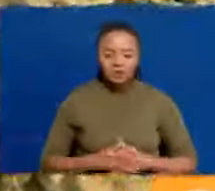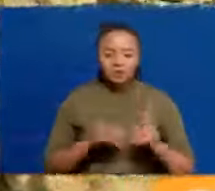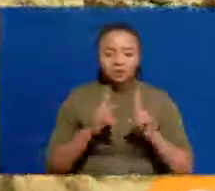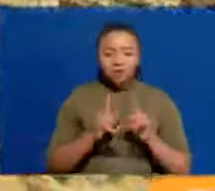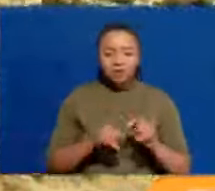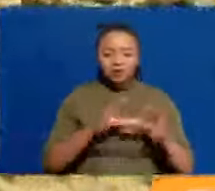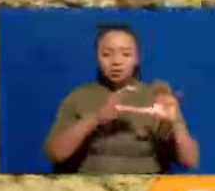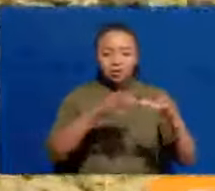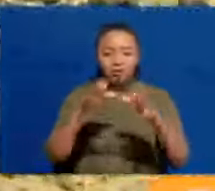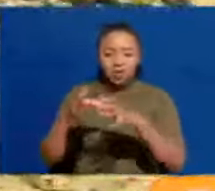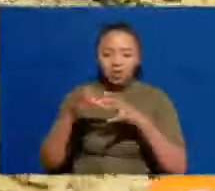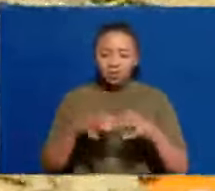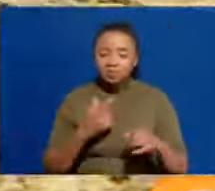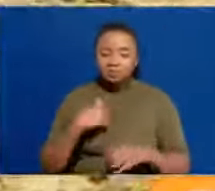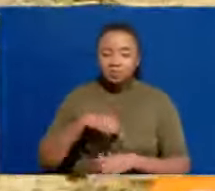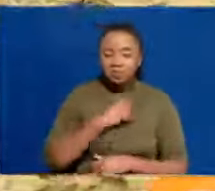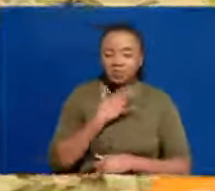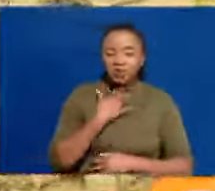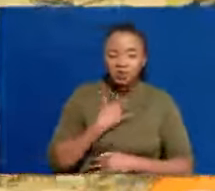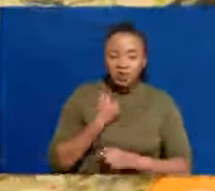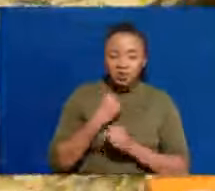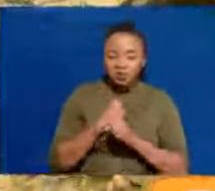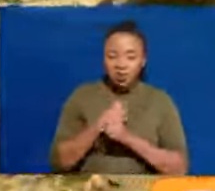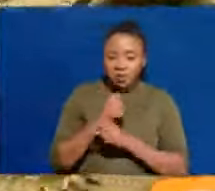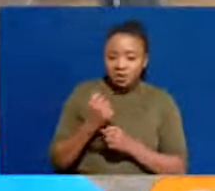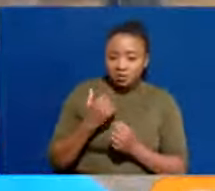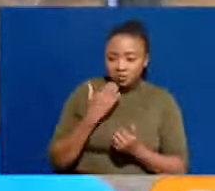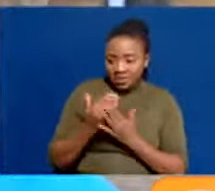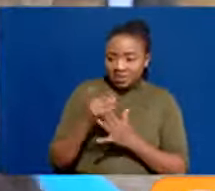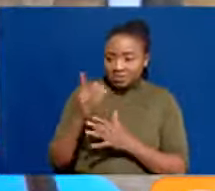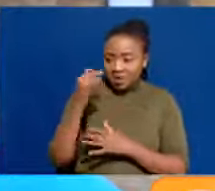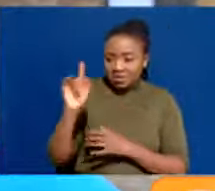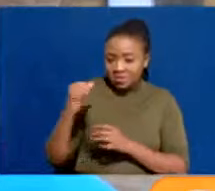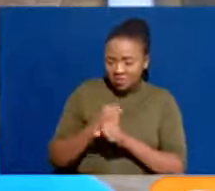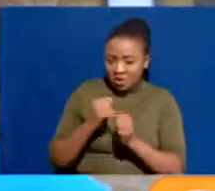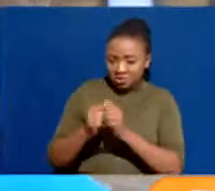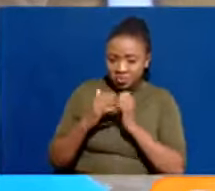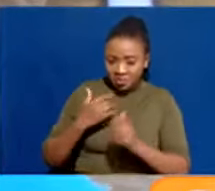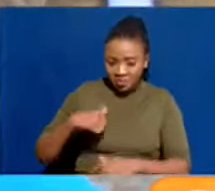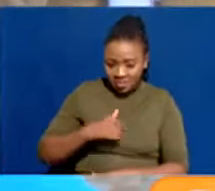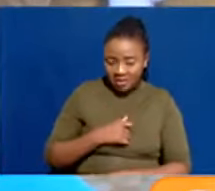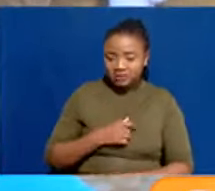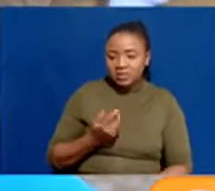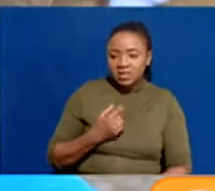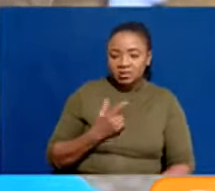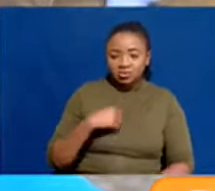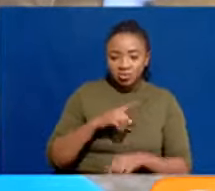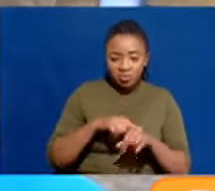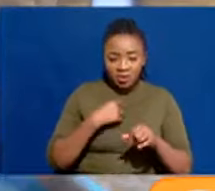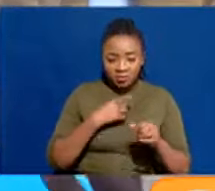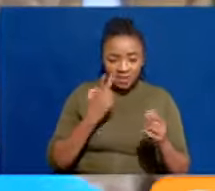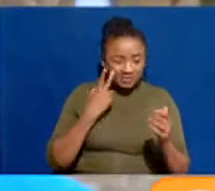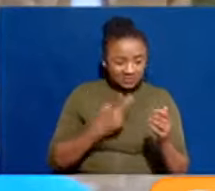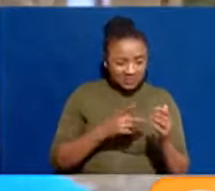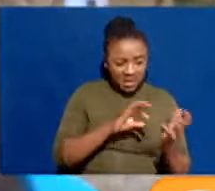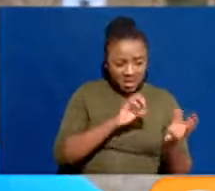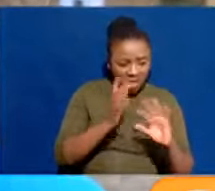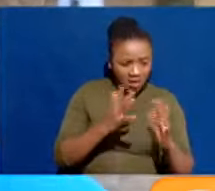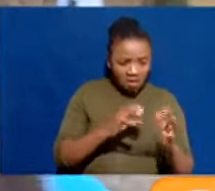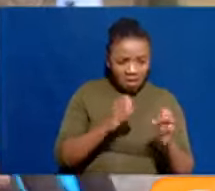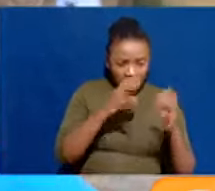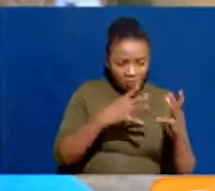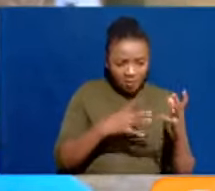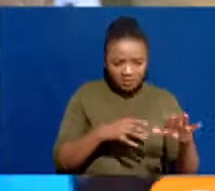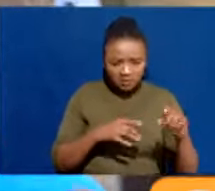wanajamii kwa sababu wameshirikiana na sisi kama watafiti, kuna pesa fulani ambao tukisha kadiria ni kiwango fulani ya